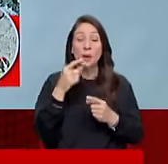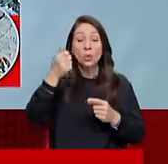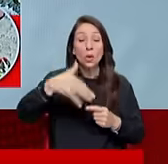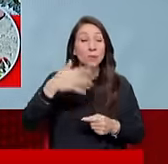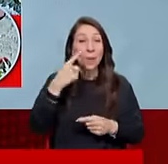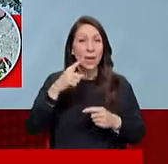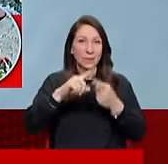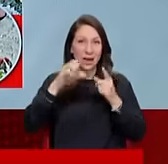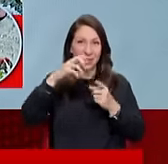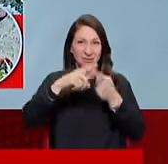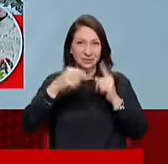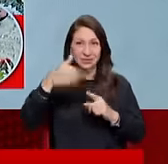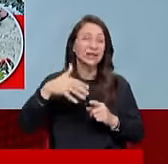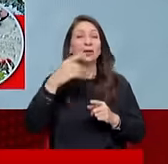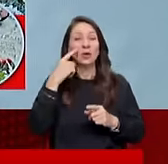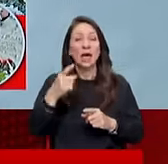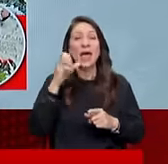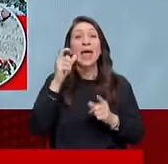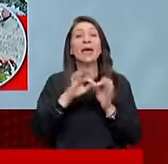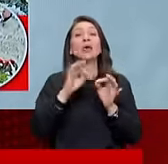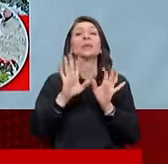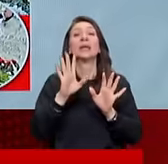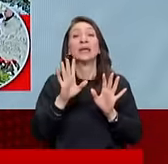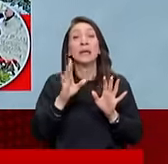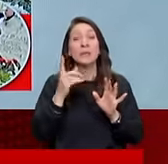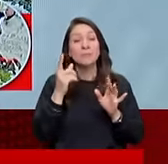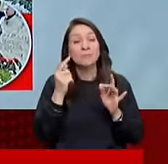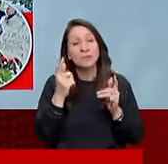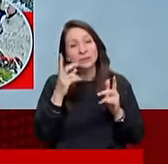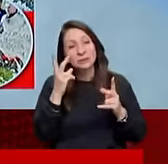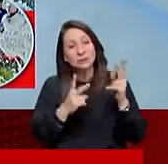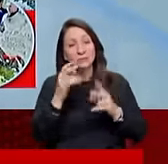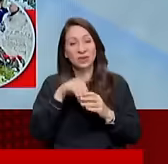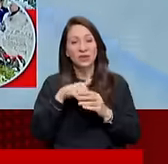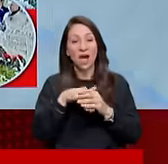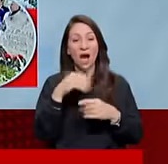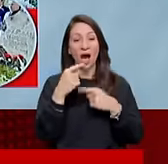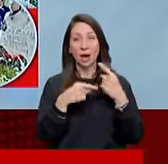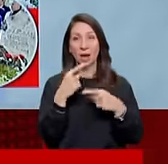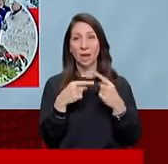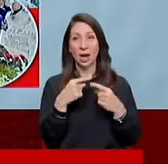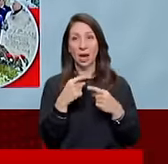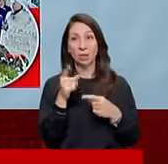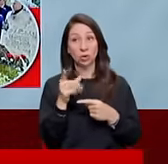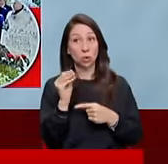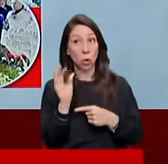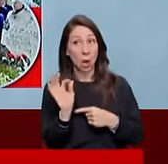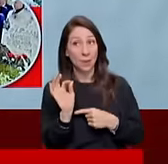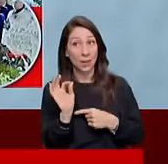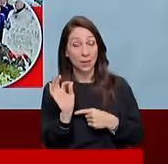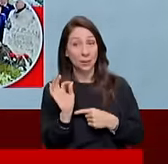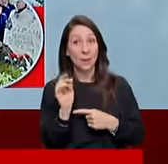kurmaylarına göre tek sebep ekonomi değil. Elbette rehavet de vardı. Bazı vekiller akrabal, burası çok